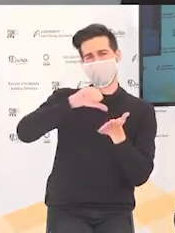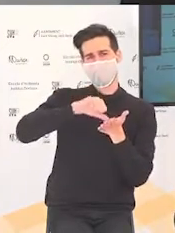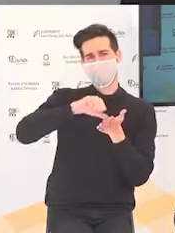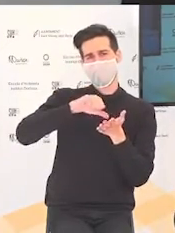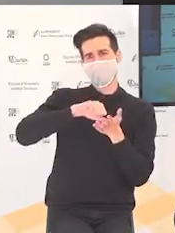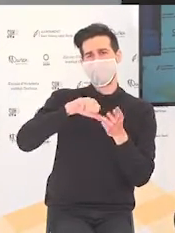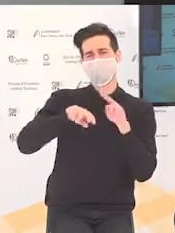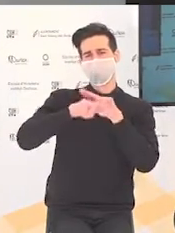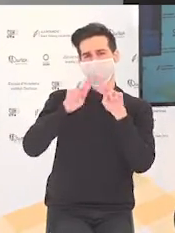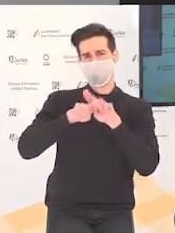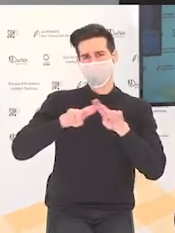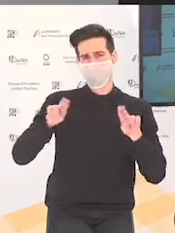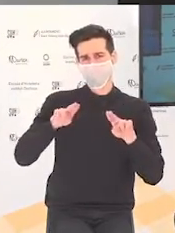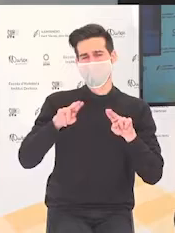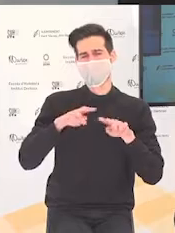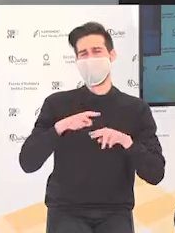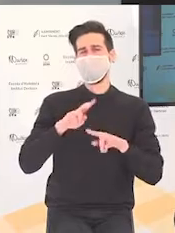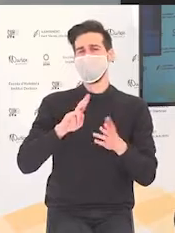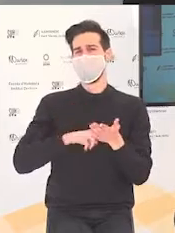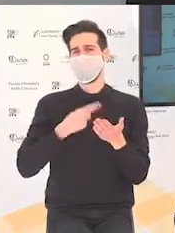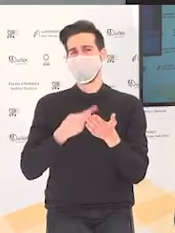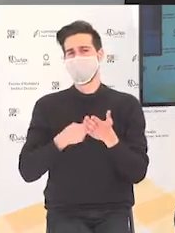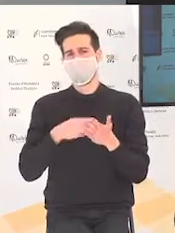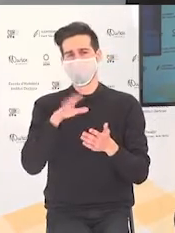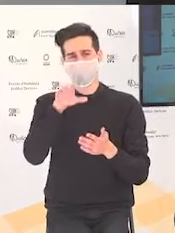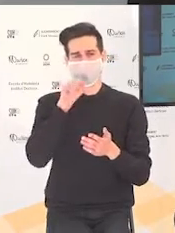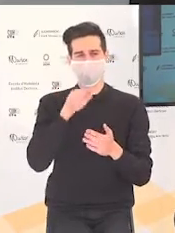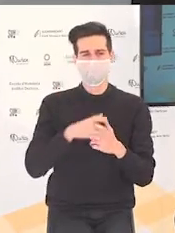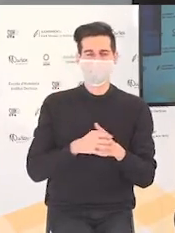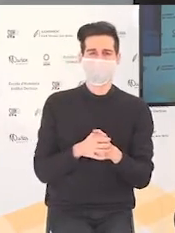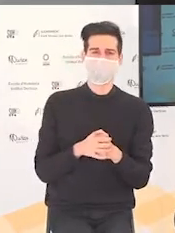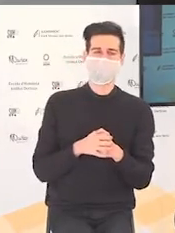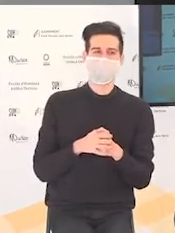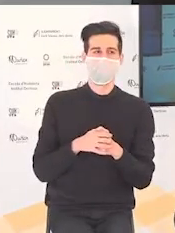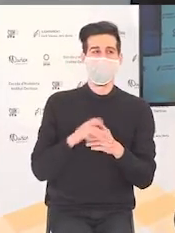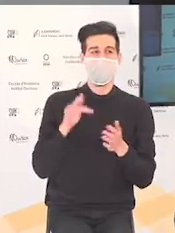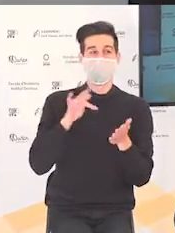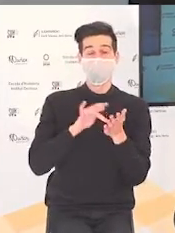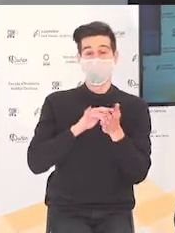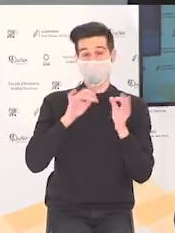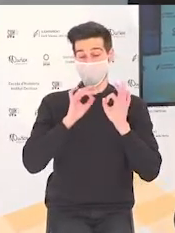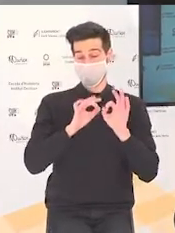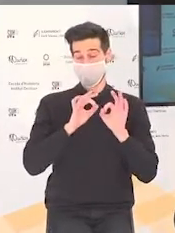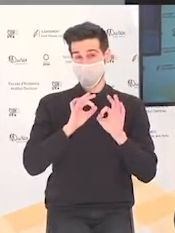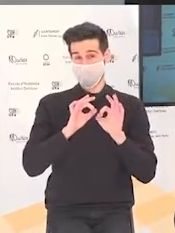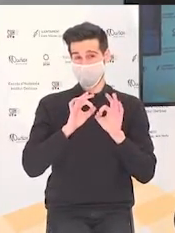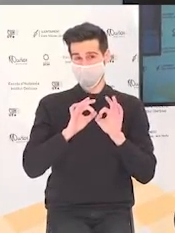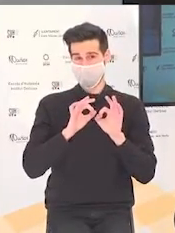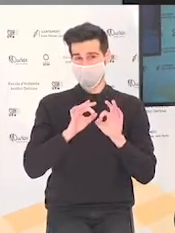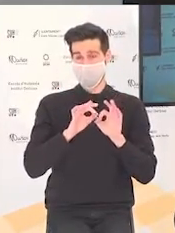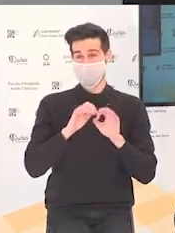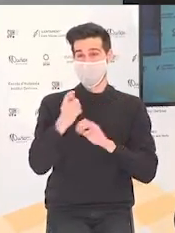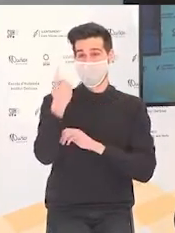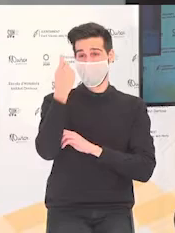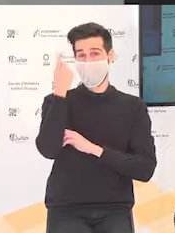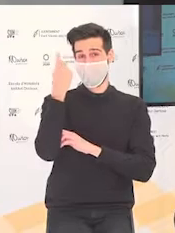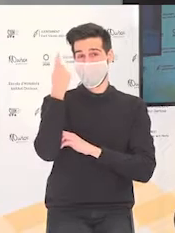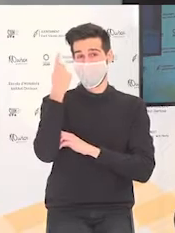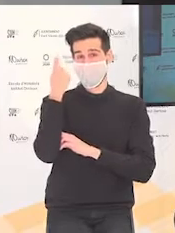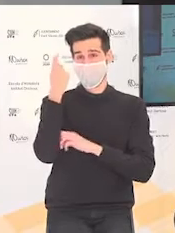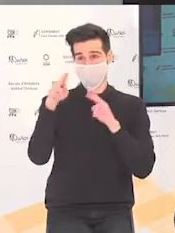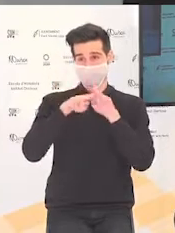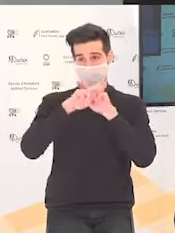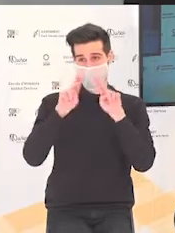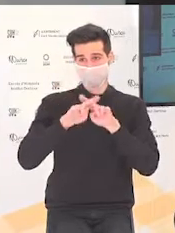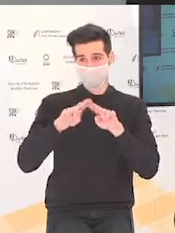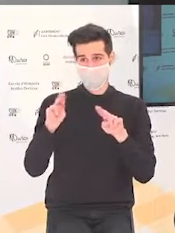Ok. I també es va especialitzar en ensenyament a estudiants internacionals. Això és molt important